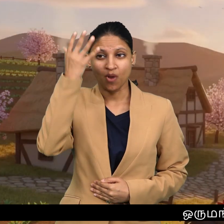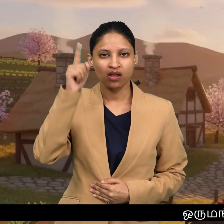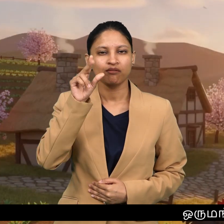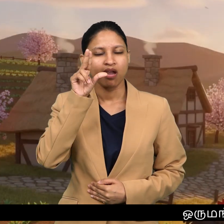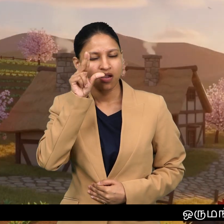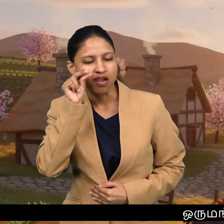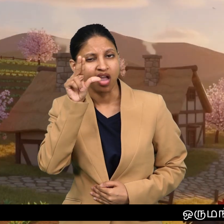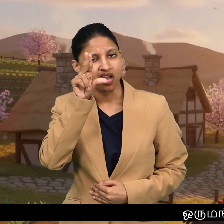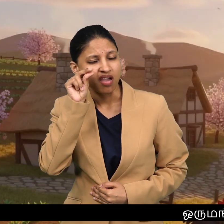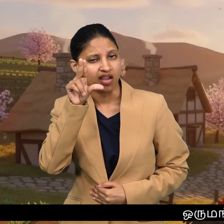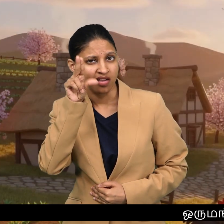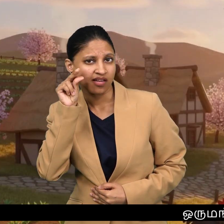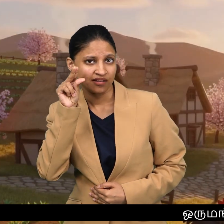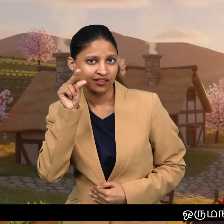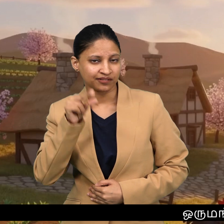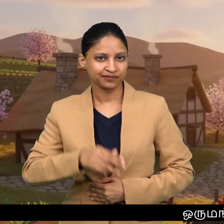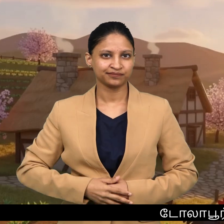ஒரு மங்கலான காலை.